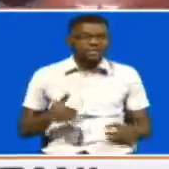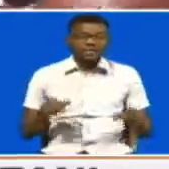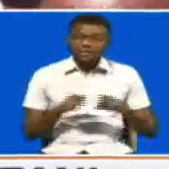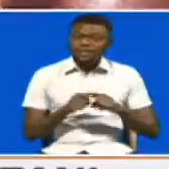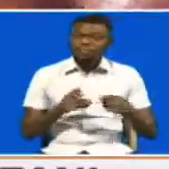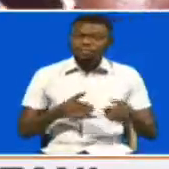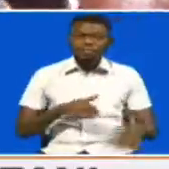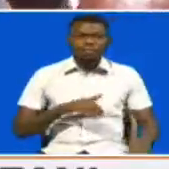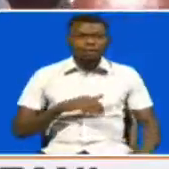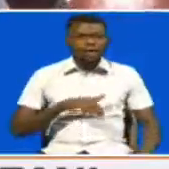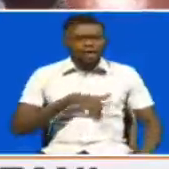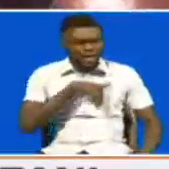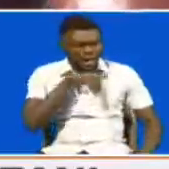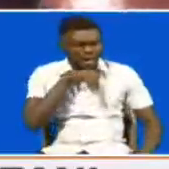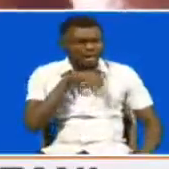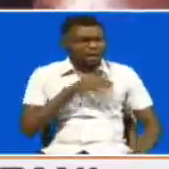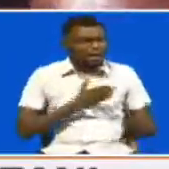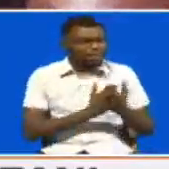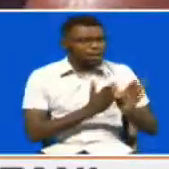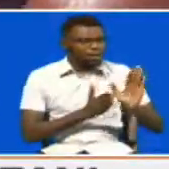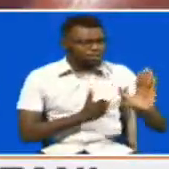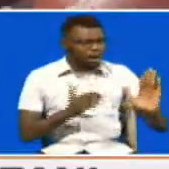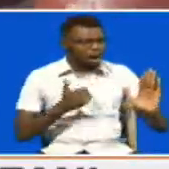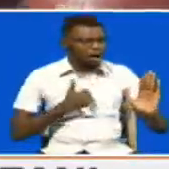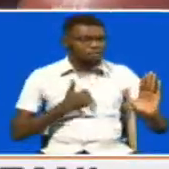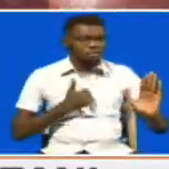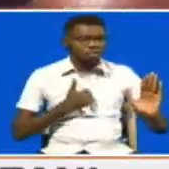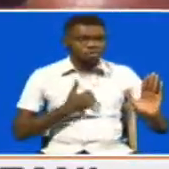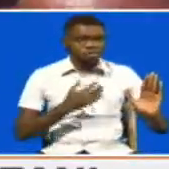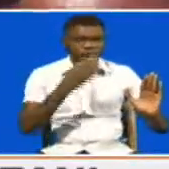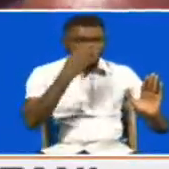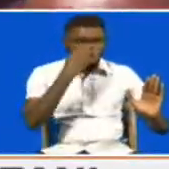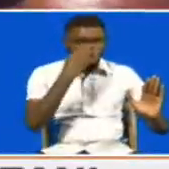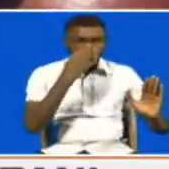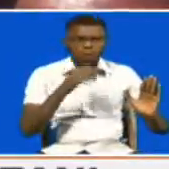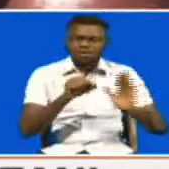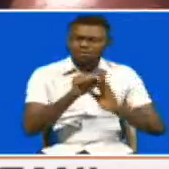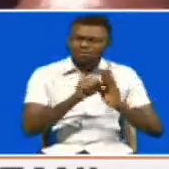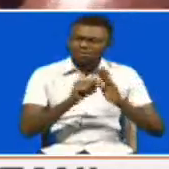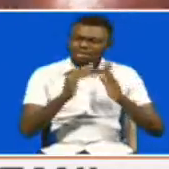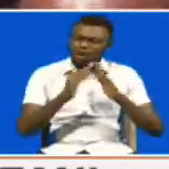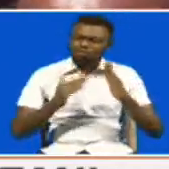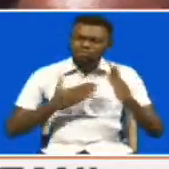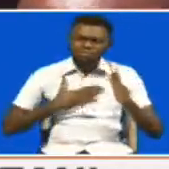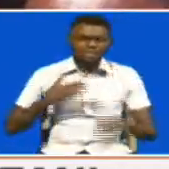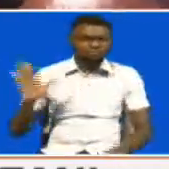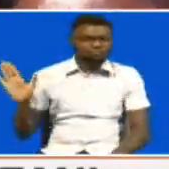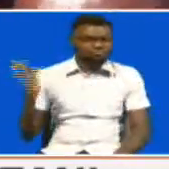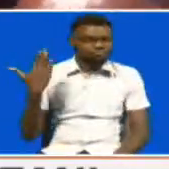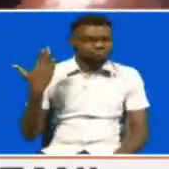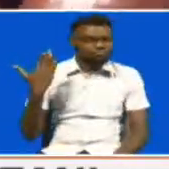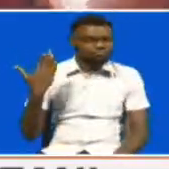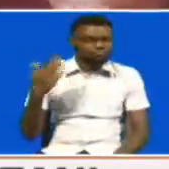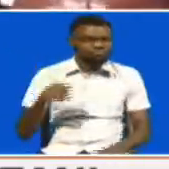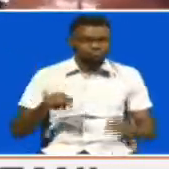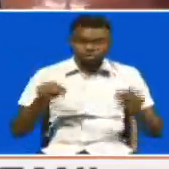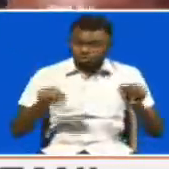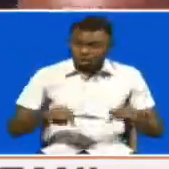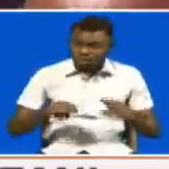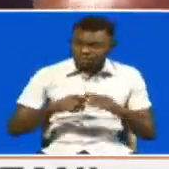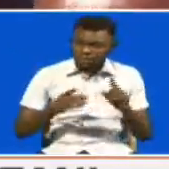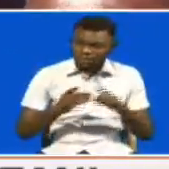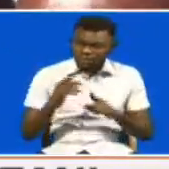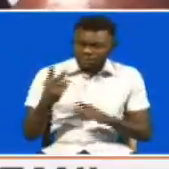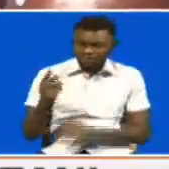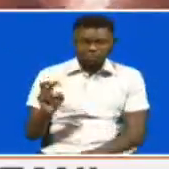ya baba lazima apate. Tunasema Ruto toka State House. Leo tumeanza, ikifika